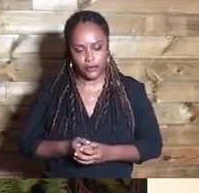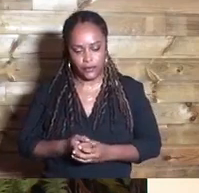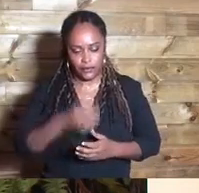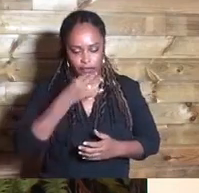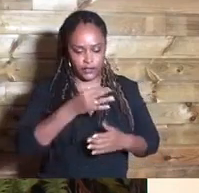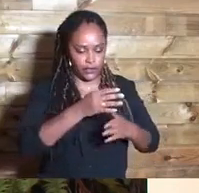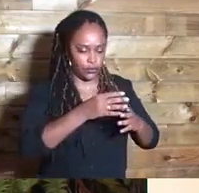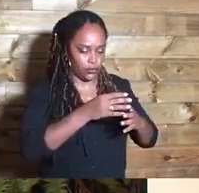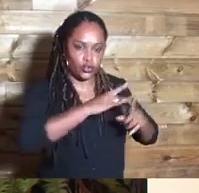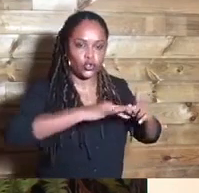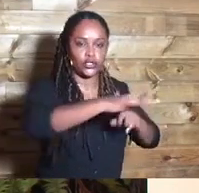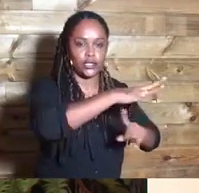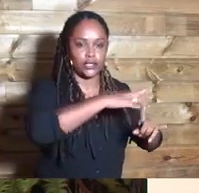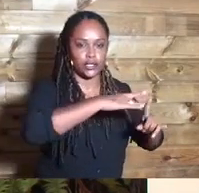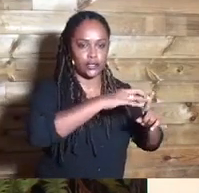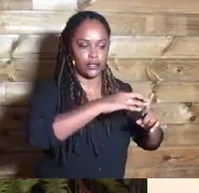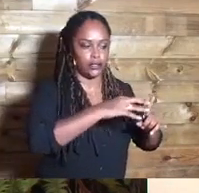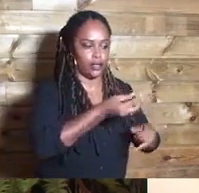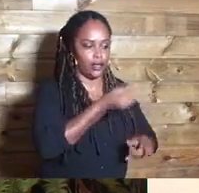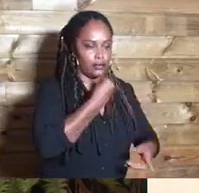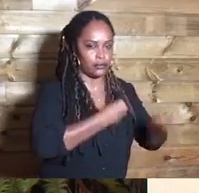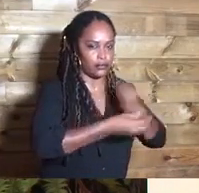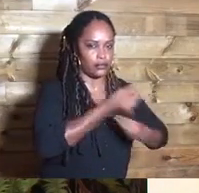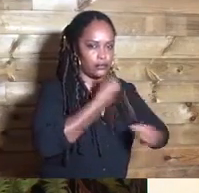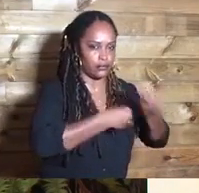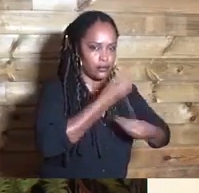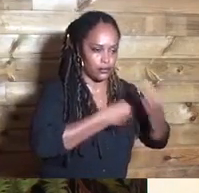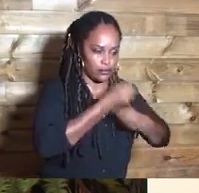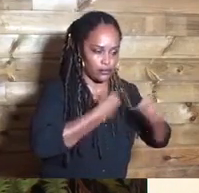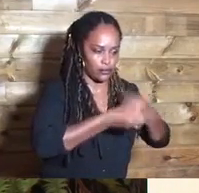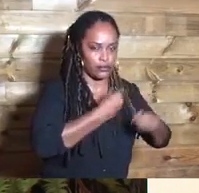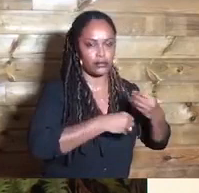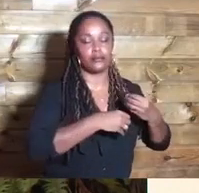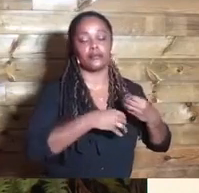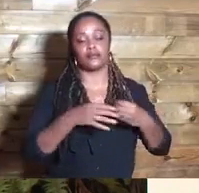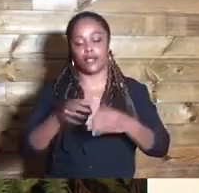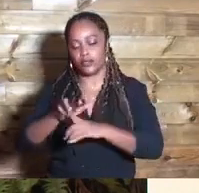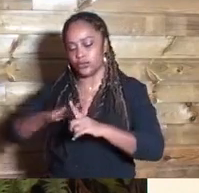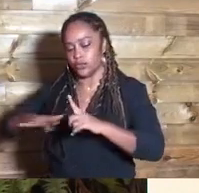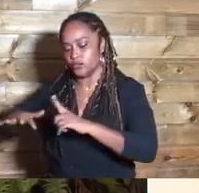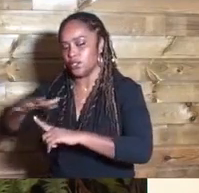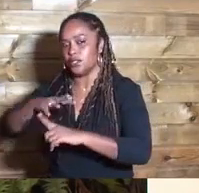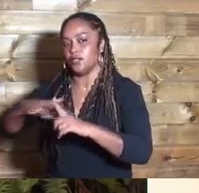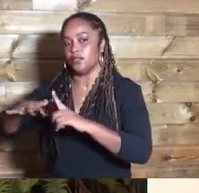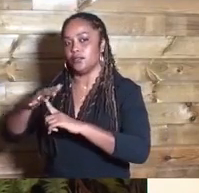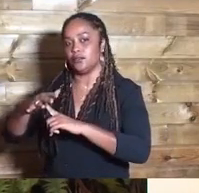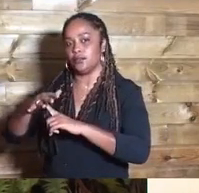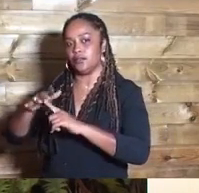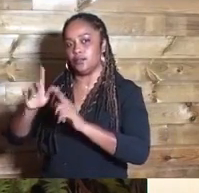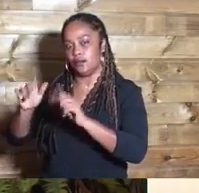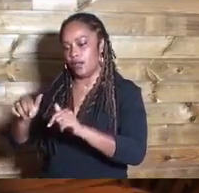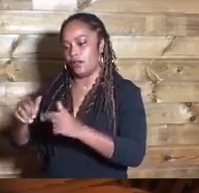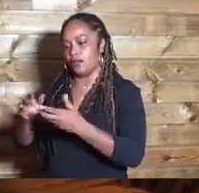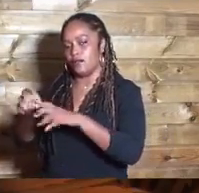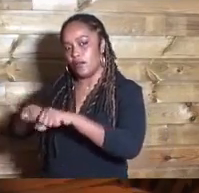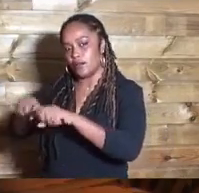société de production. Et nous, pas la se répéter, c'est nous qui solution à problème en nous. En cas vrai, j'ai